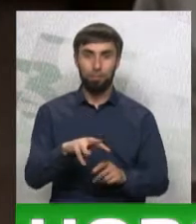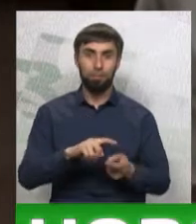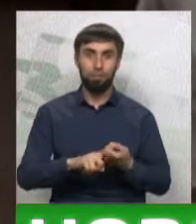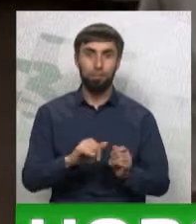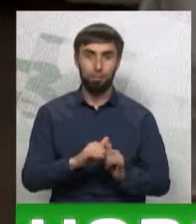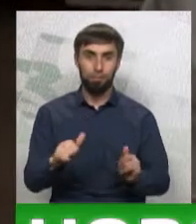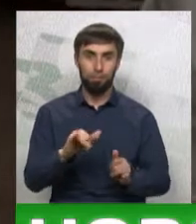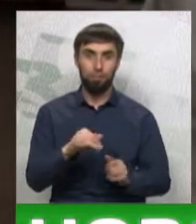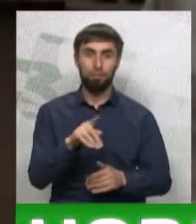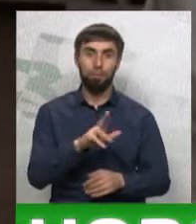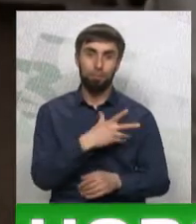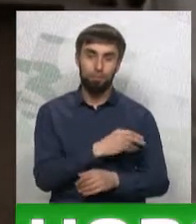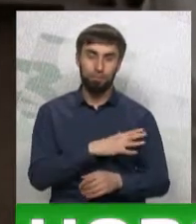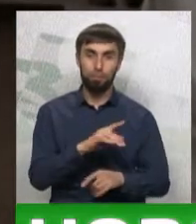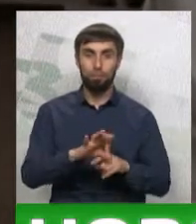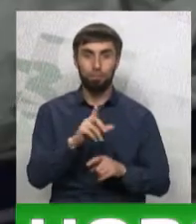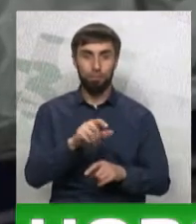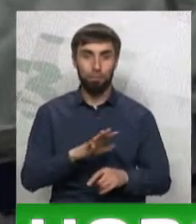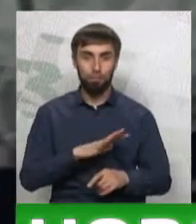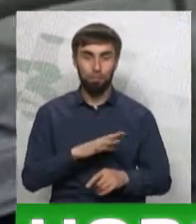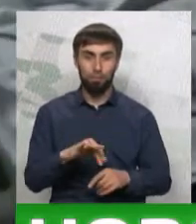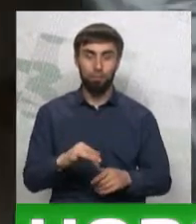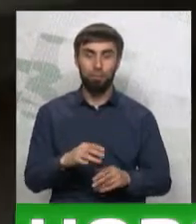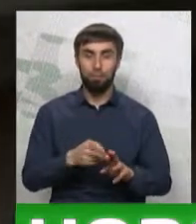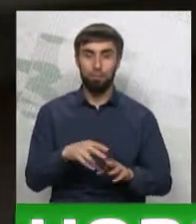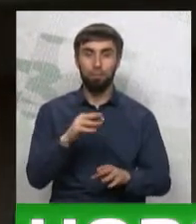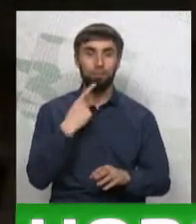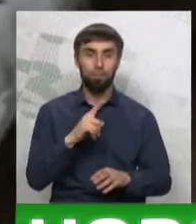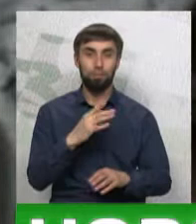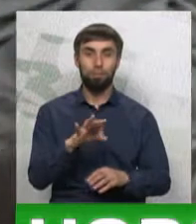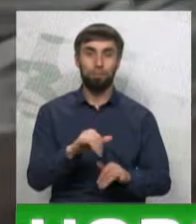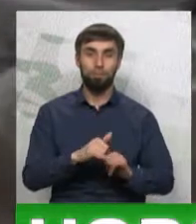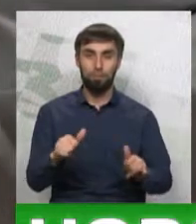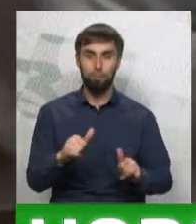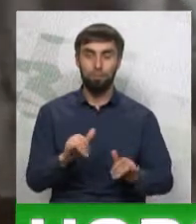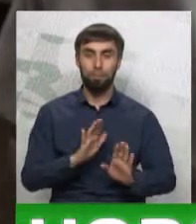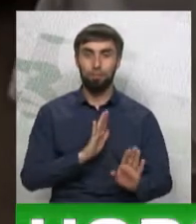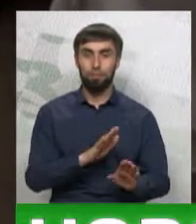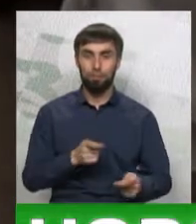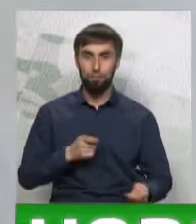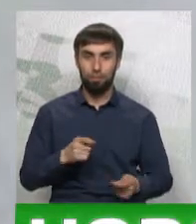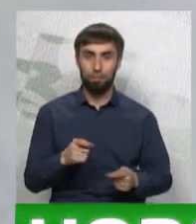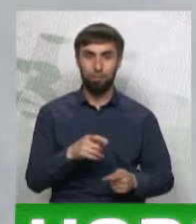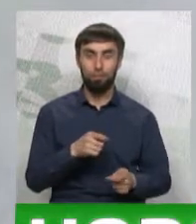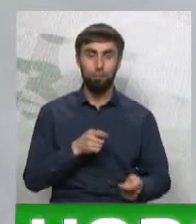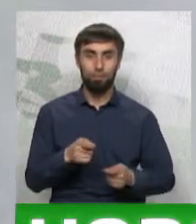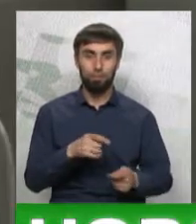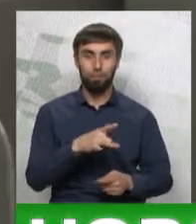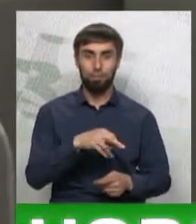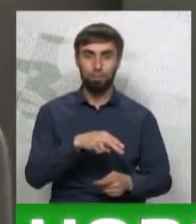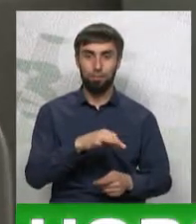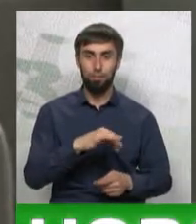и привитый и переболевшие его предшественниками и вот что говорит о его распространение заместитель руководителя управления роспотребнадзора